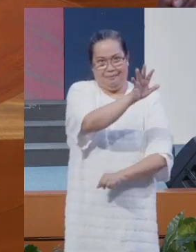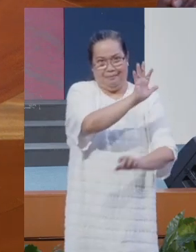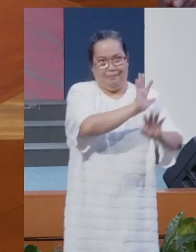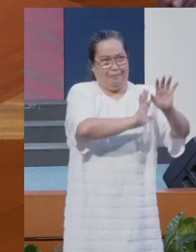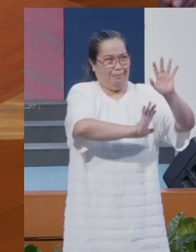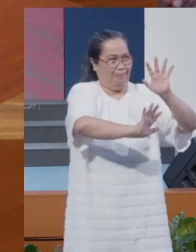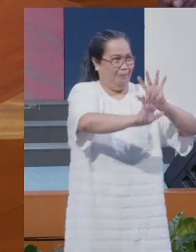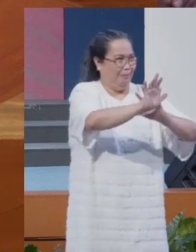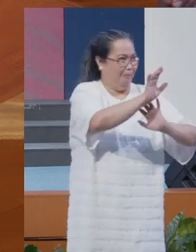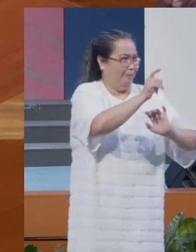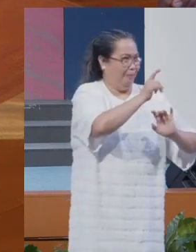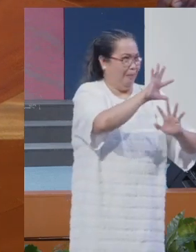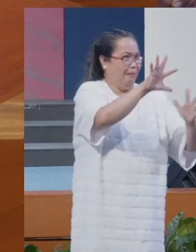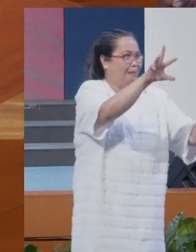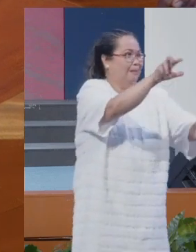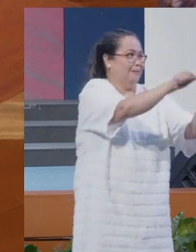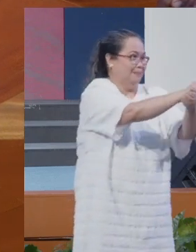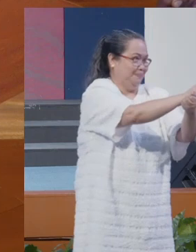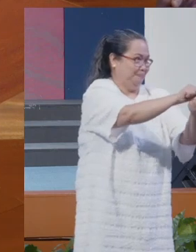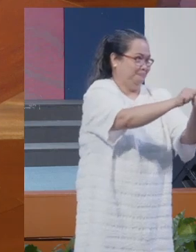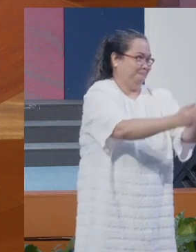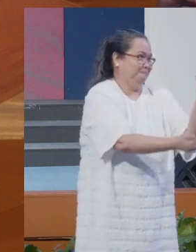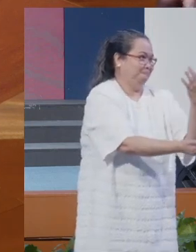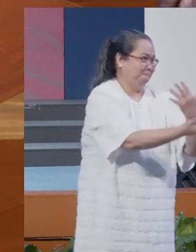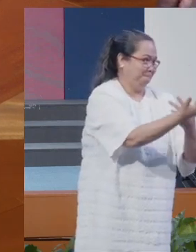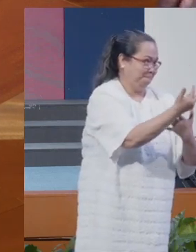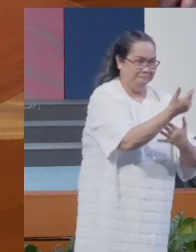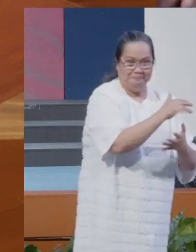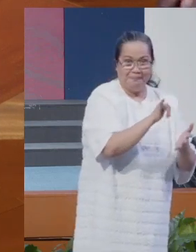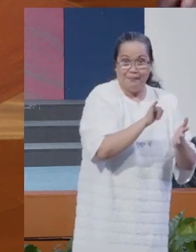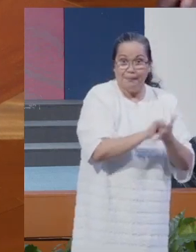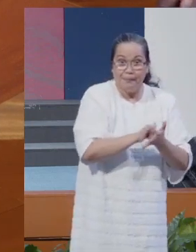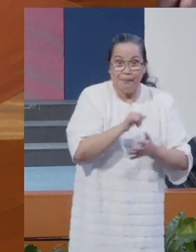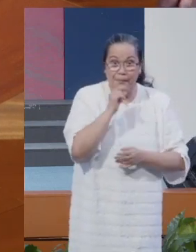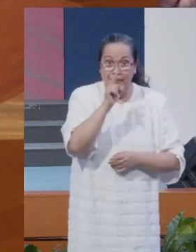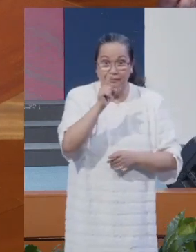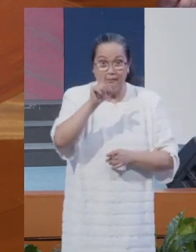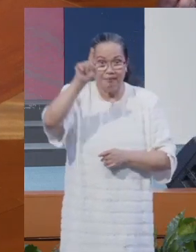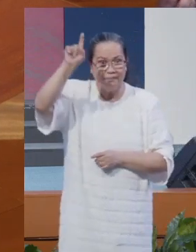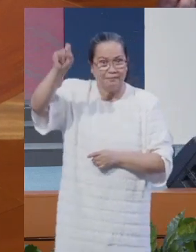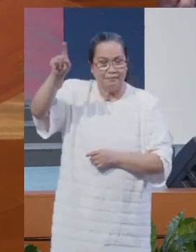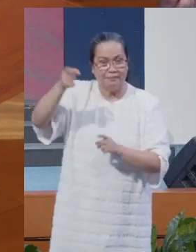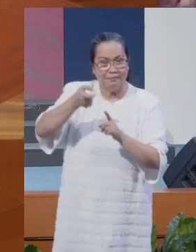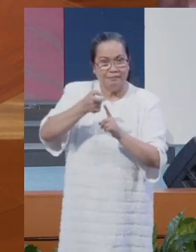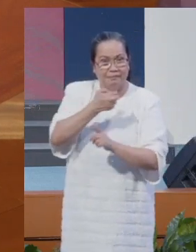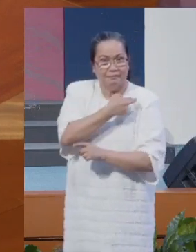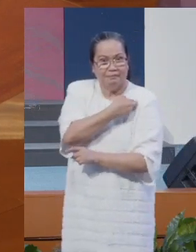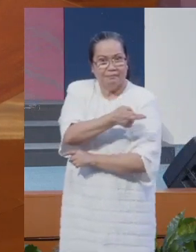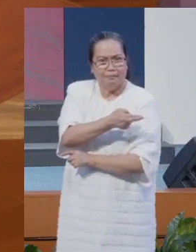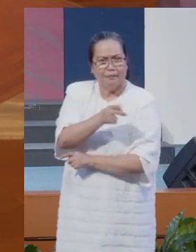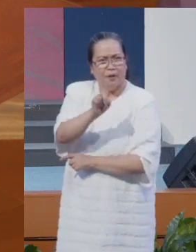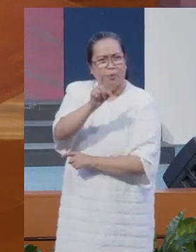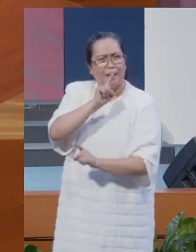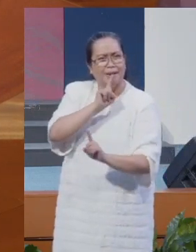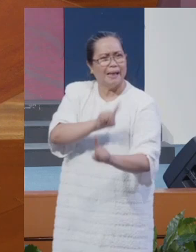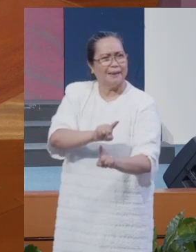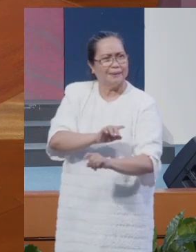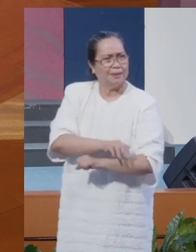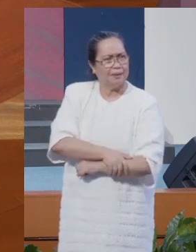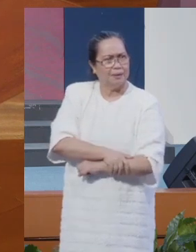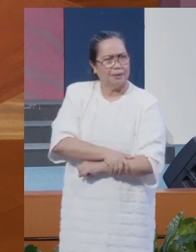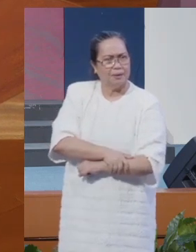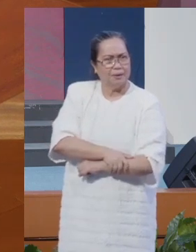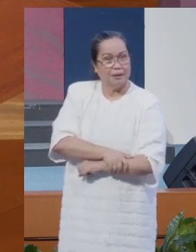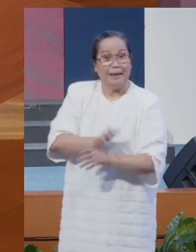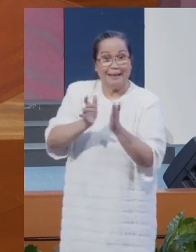ang kapahamakan. So yan po ang tanong mula sa makataong relihiyon. Anong sagot? May